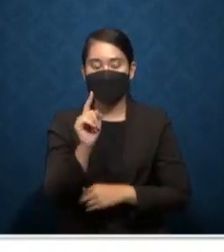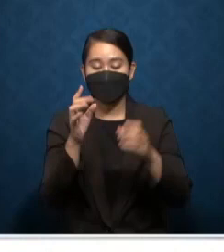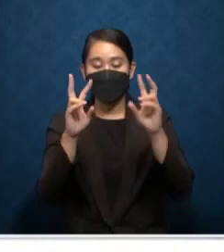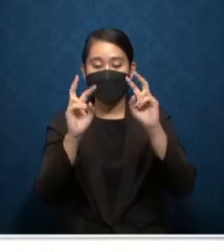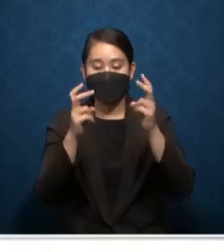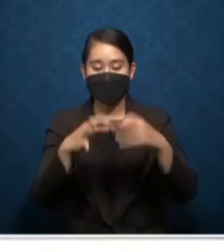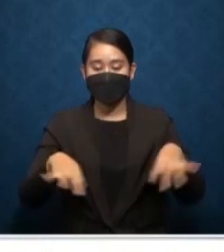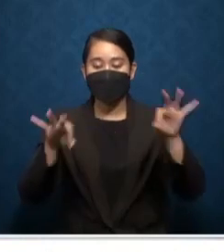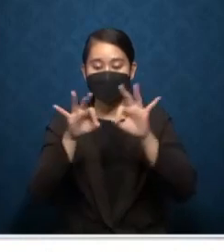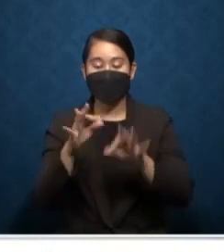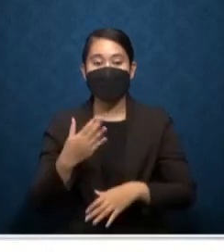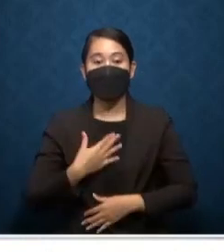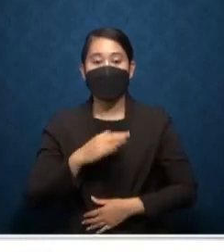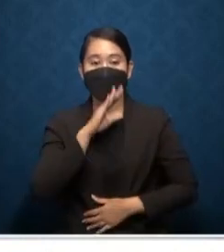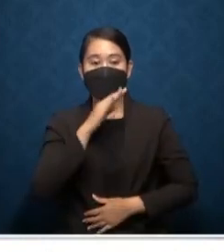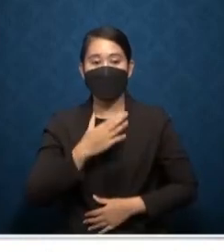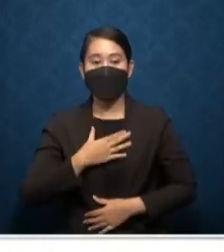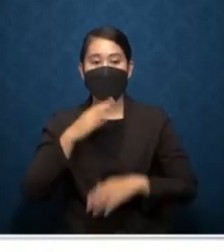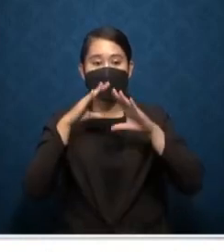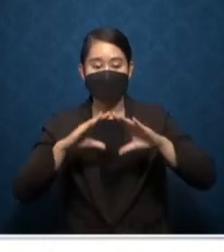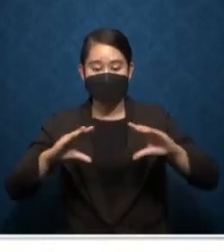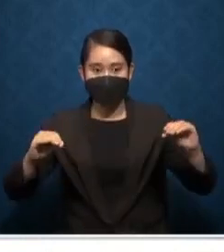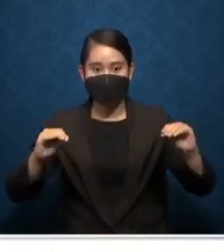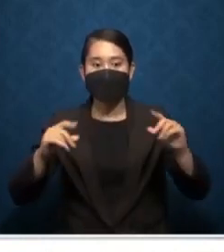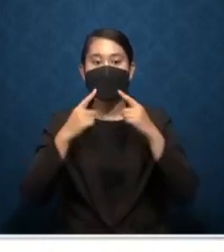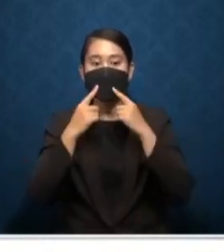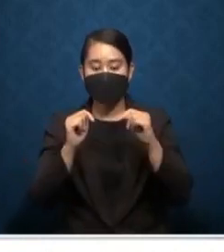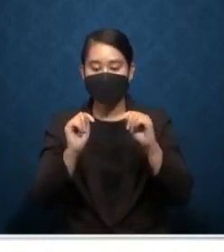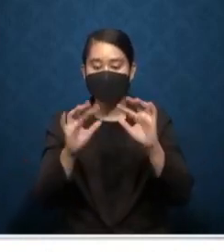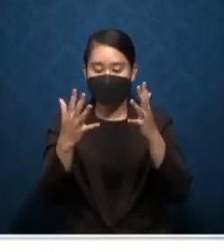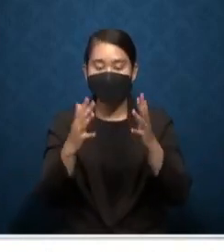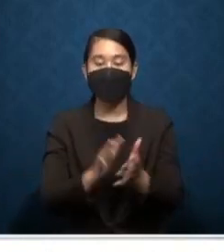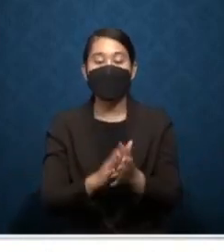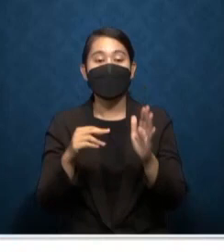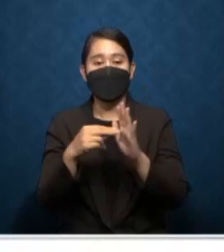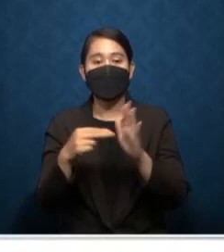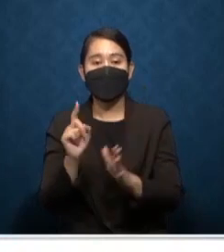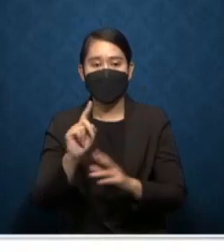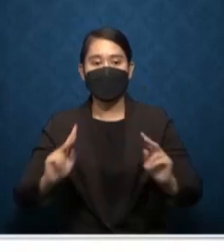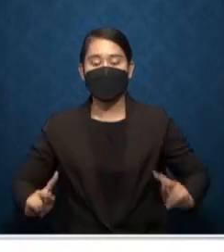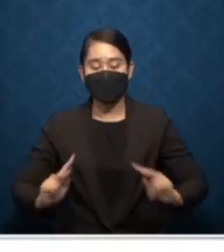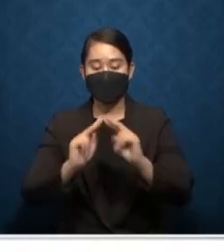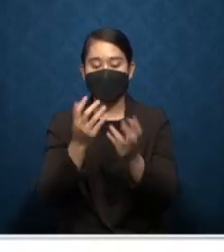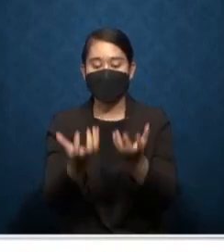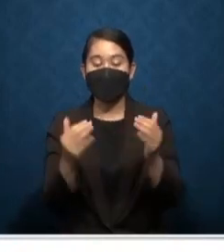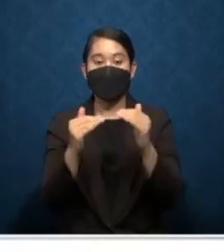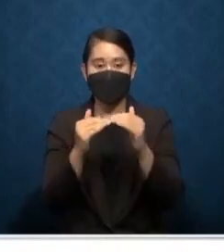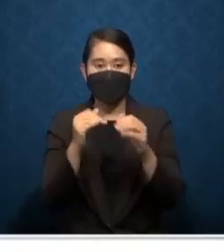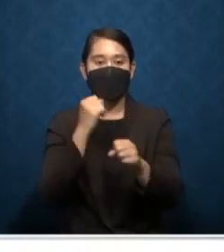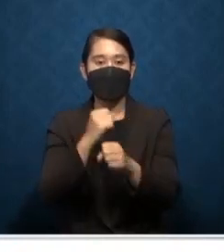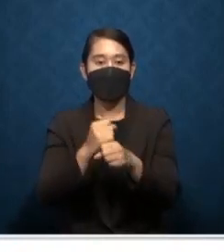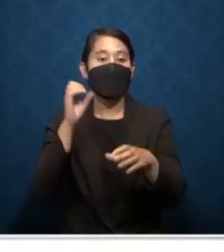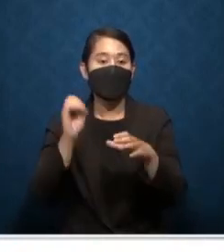ถ้าหากวาไม่ตอบก็จะทำให้ดูเหือนว่ากระสงยทธธรรมบกพร่องใ